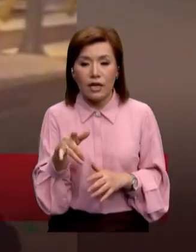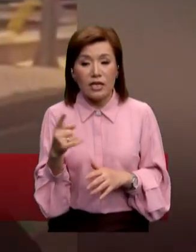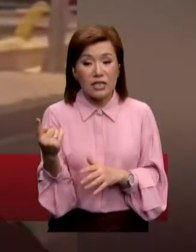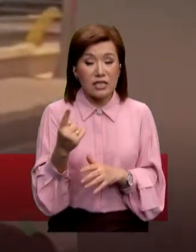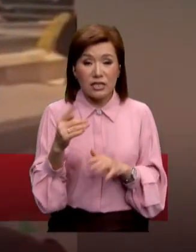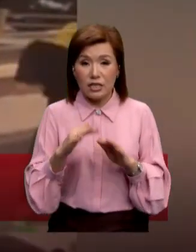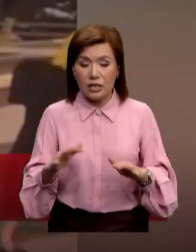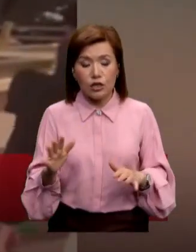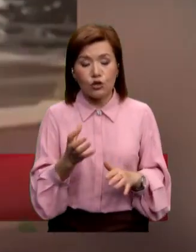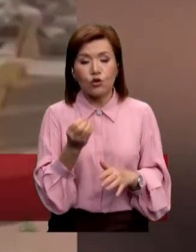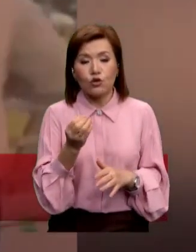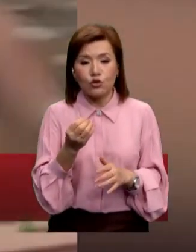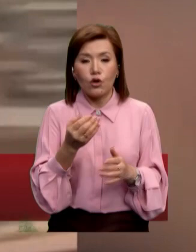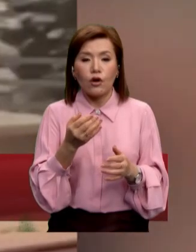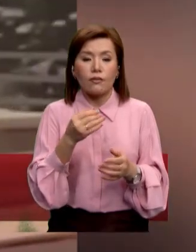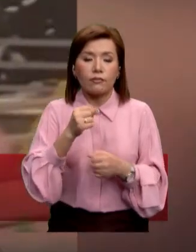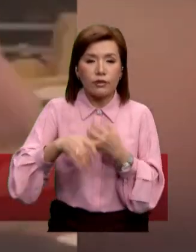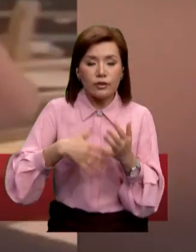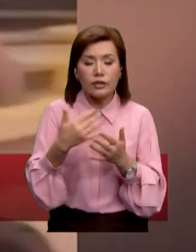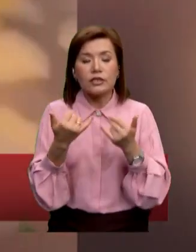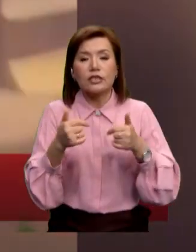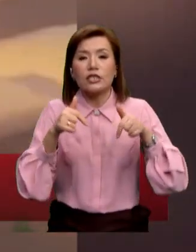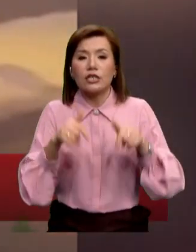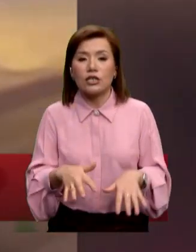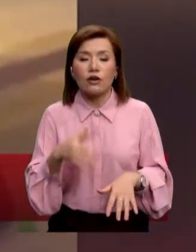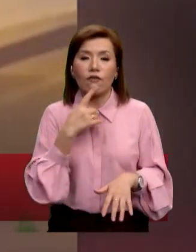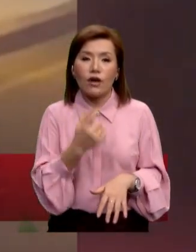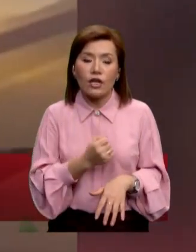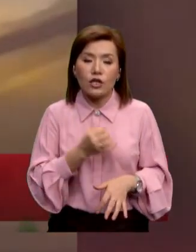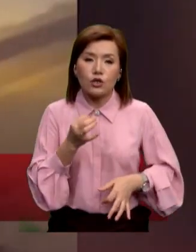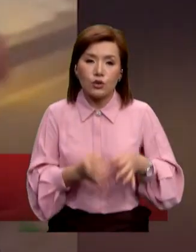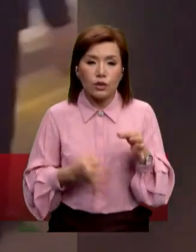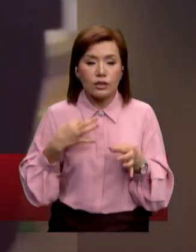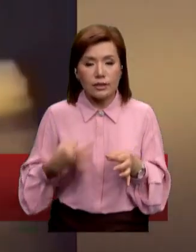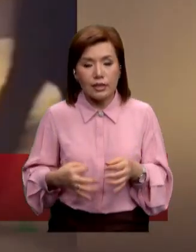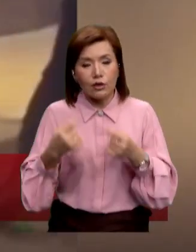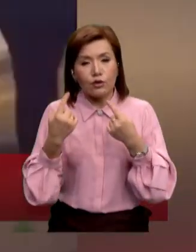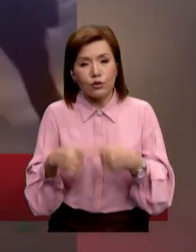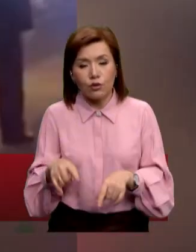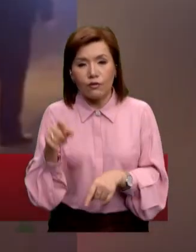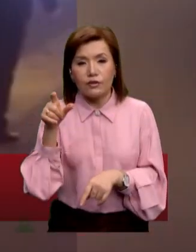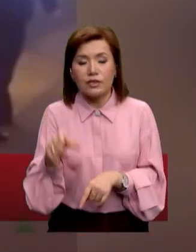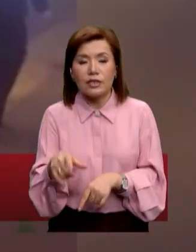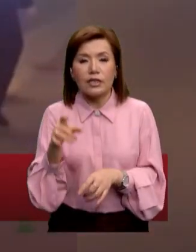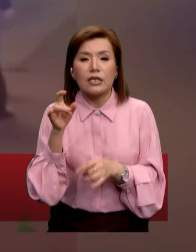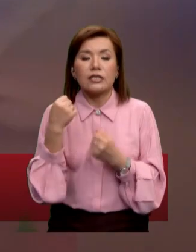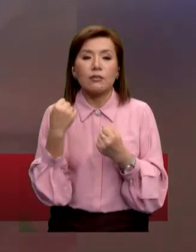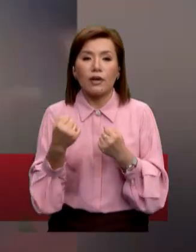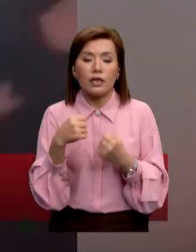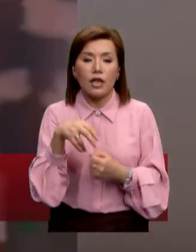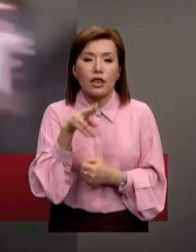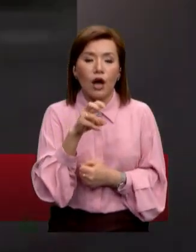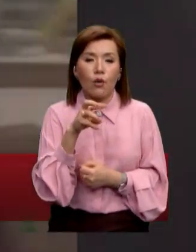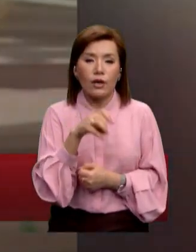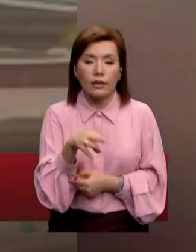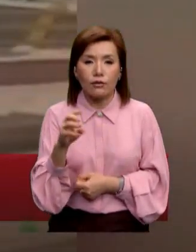депутатов которые попали в Орбиту скандалов сейчас решение военного суда ожидает сын другого известного спортсмена